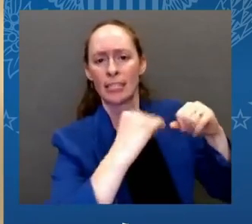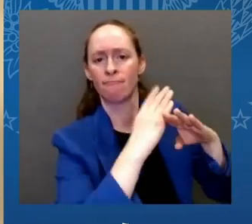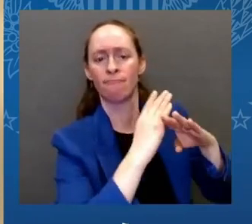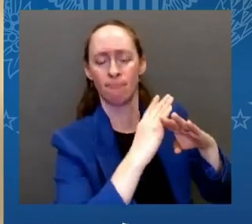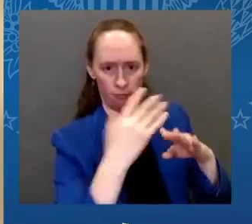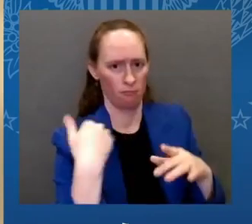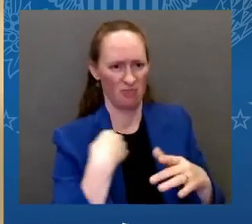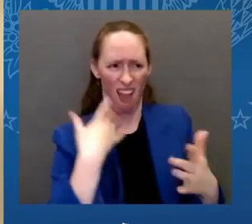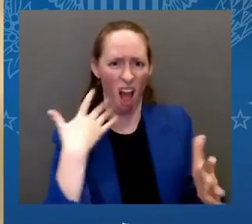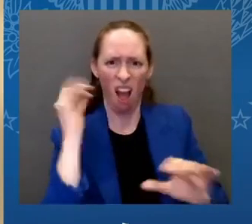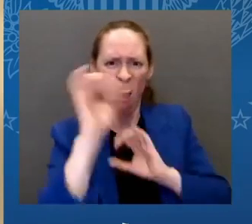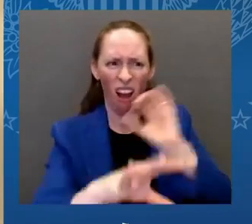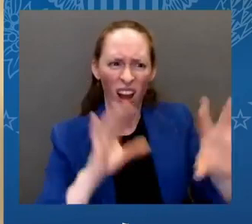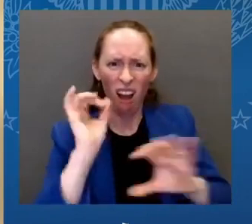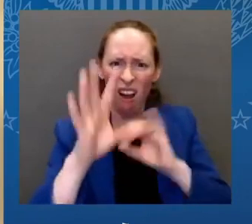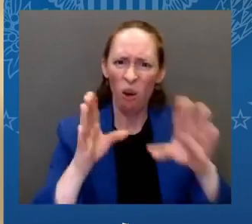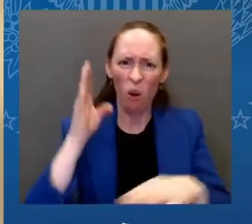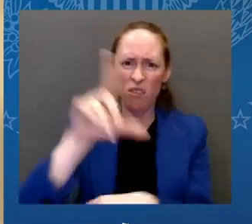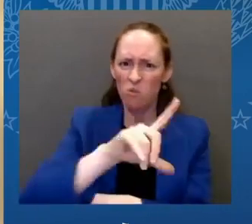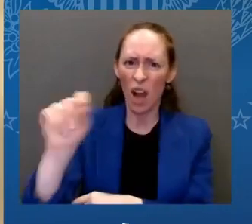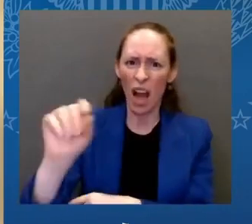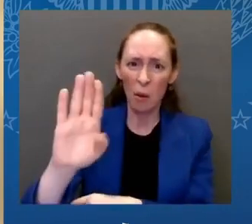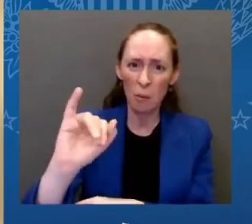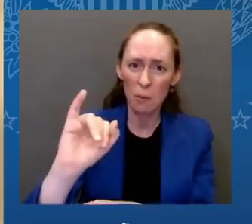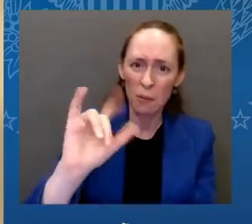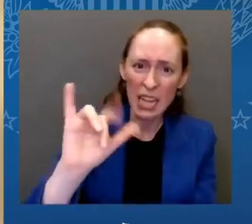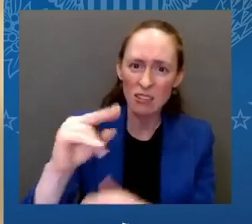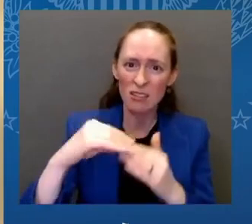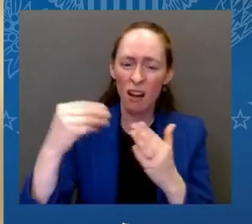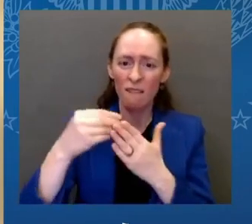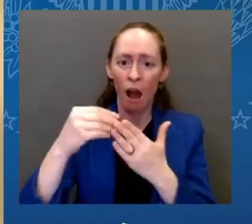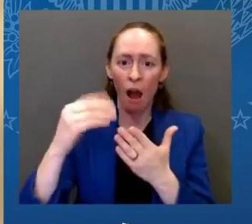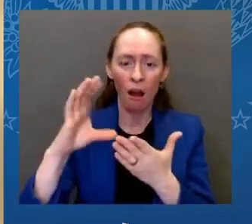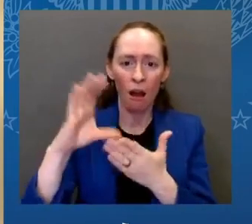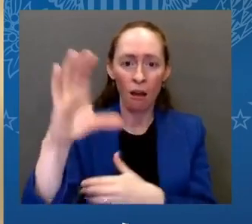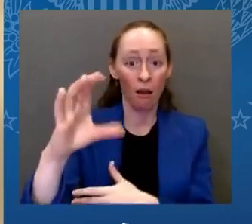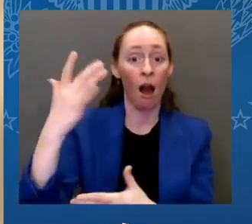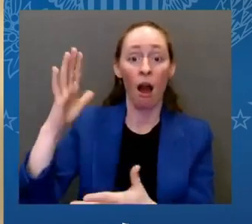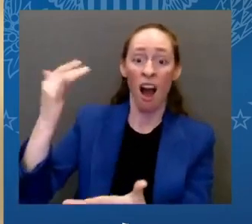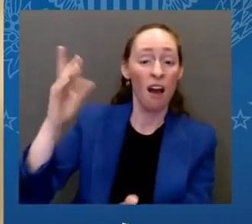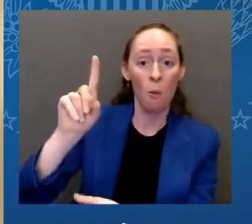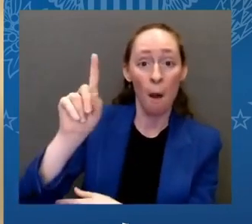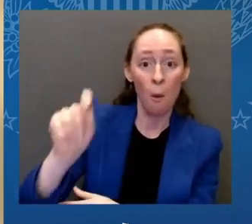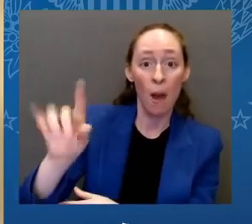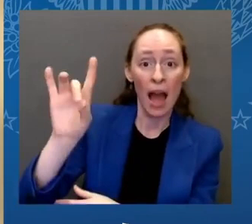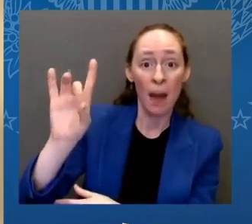було надано у військовій допомозі. Сьогодні я підписав ще пакет